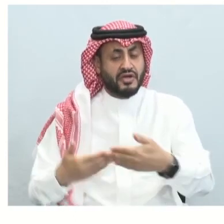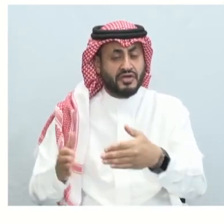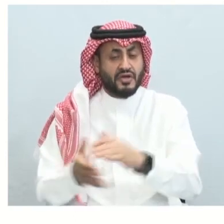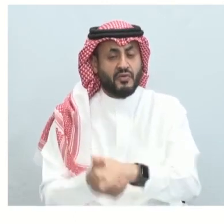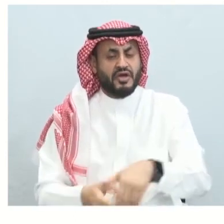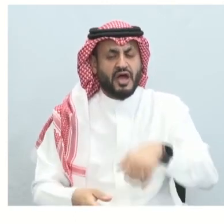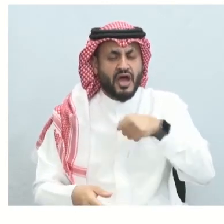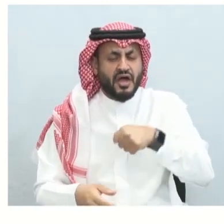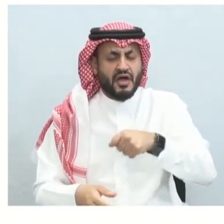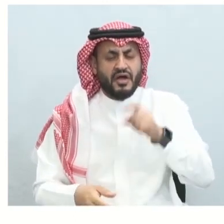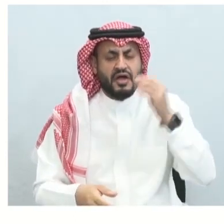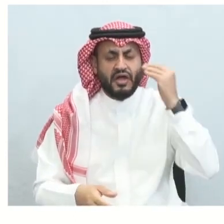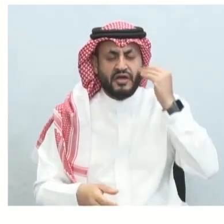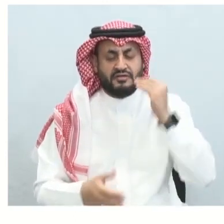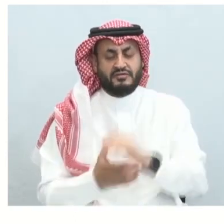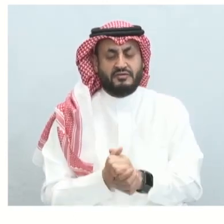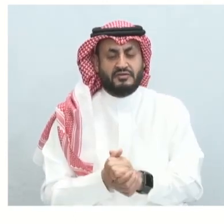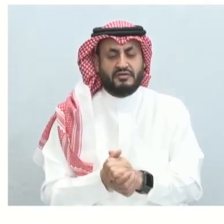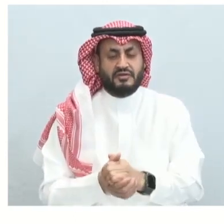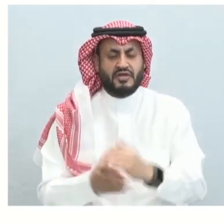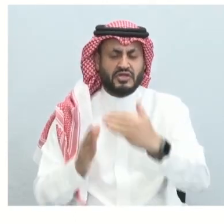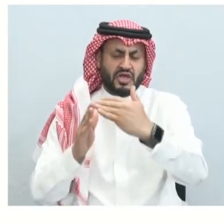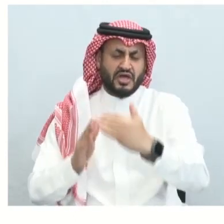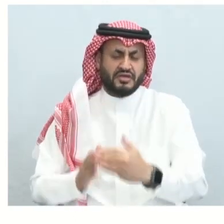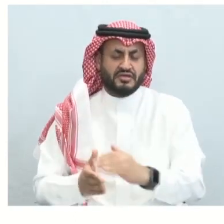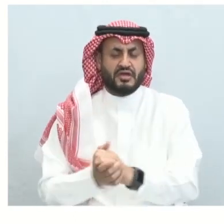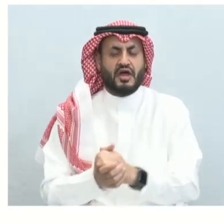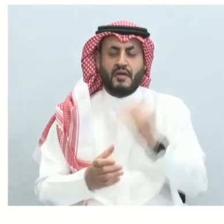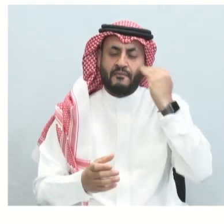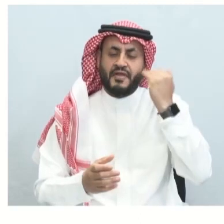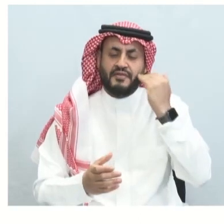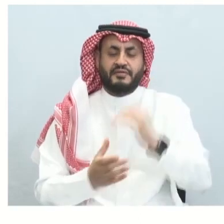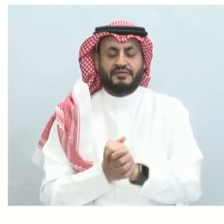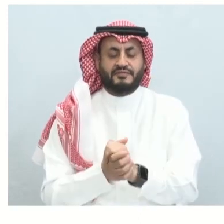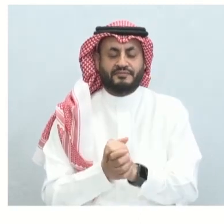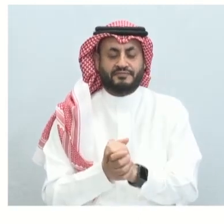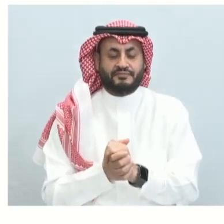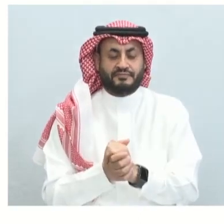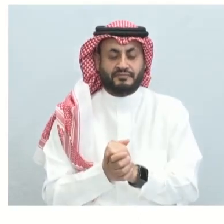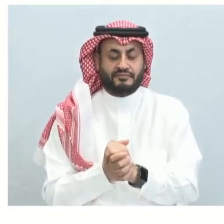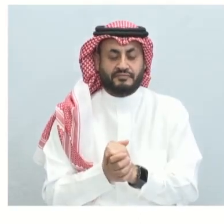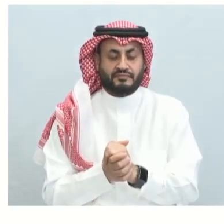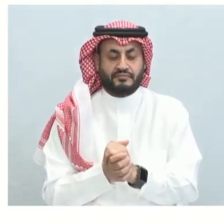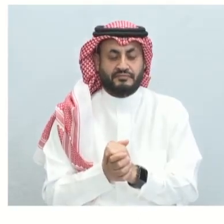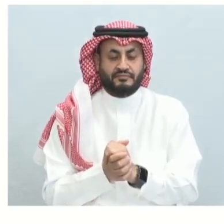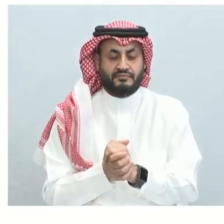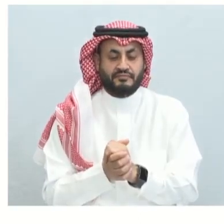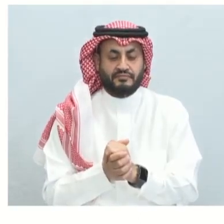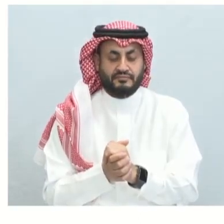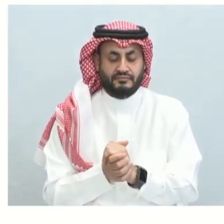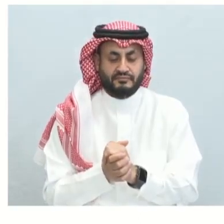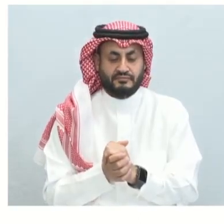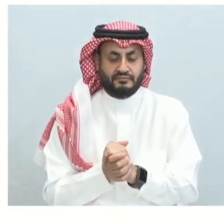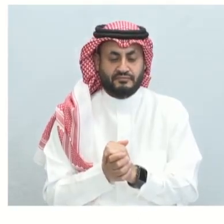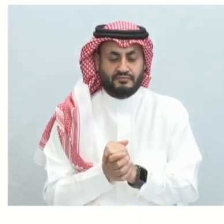انشاناهن انشاء فجعلناهن ابكارا عربا اترابا فاذا اخبر النبي صلى الله عليه وسلم بانها